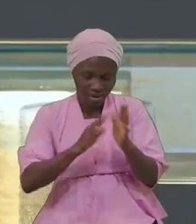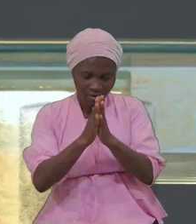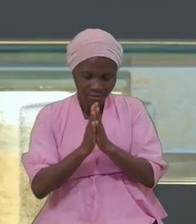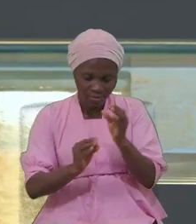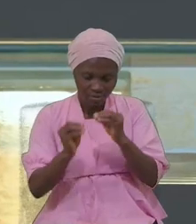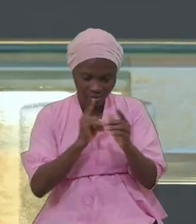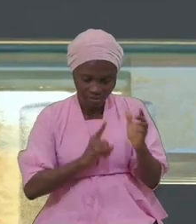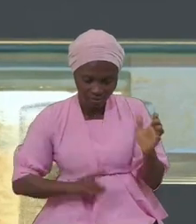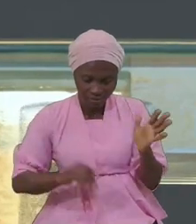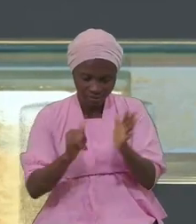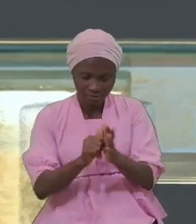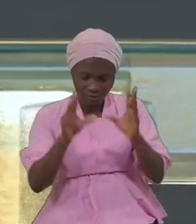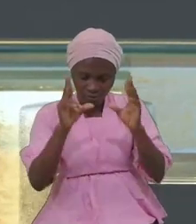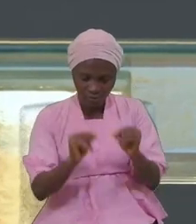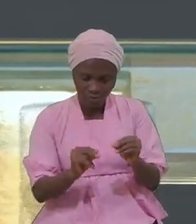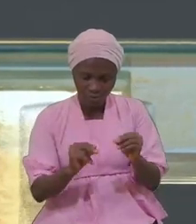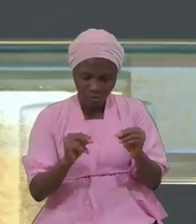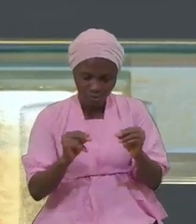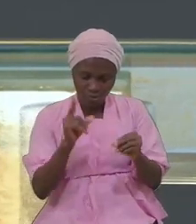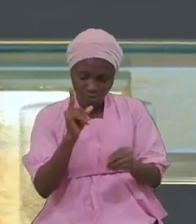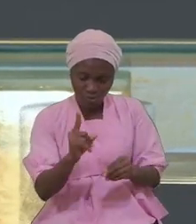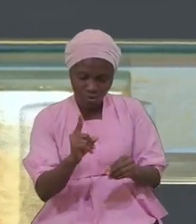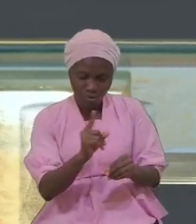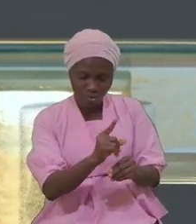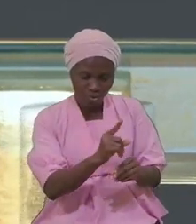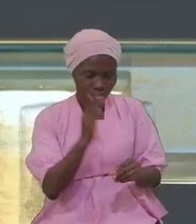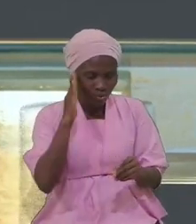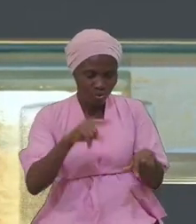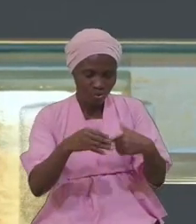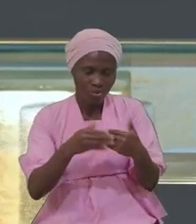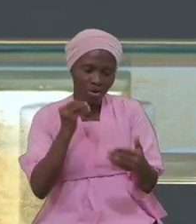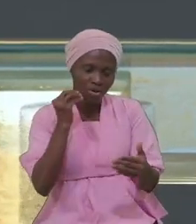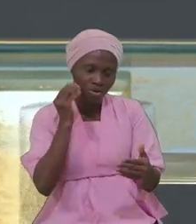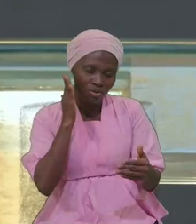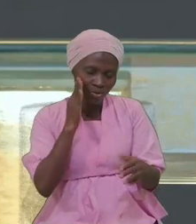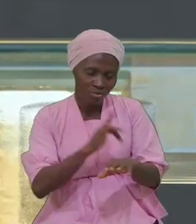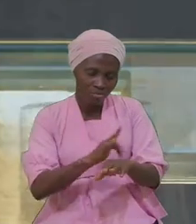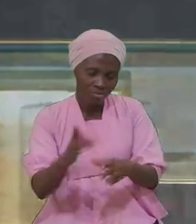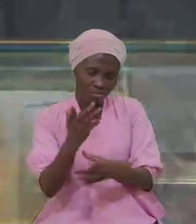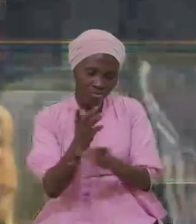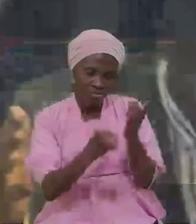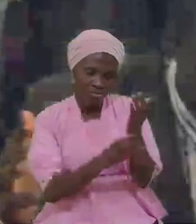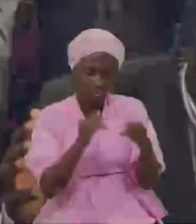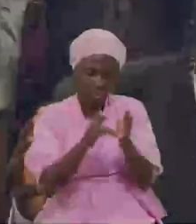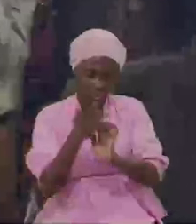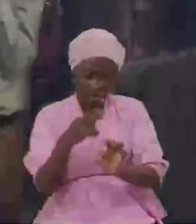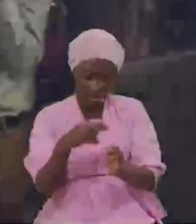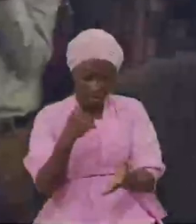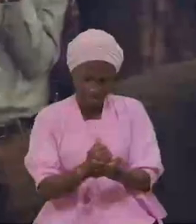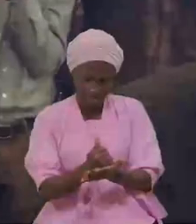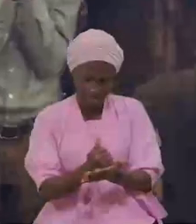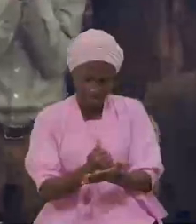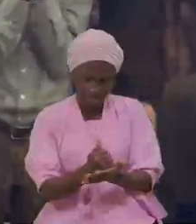Seigneur, que personne ne rentre chez lui les mains vides au nom de Jésus-Christ.